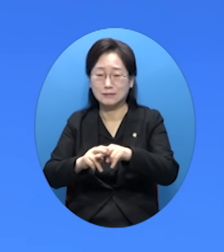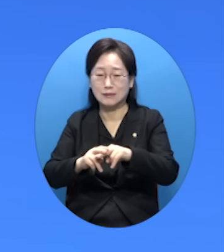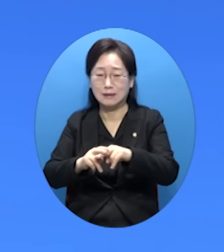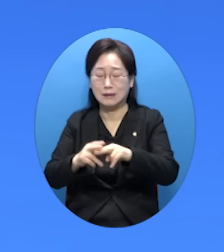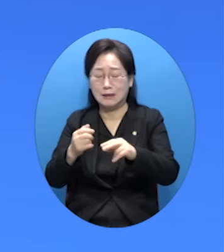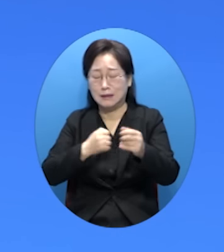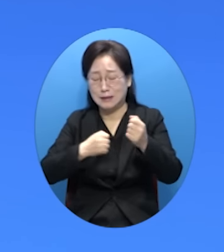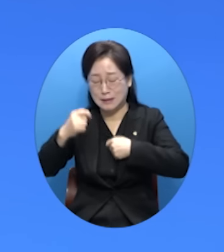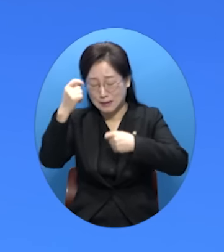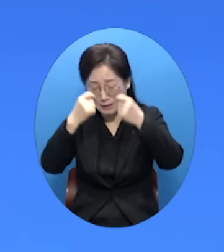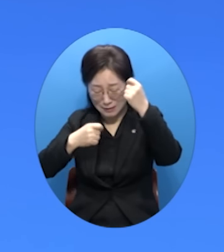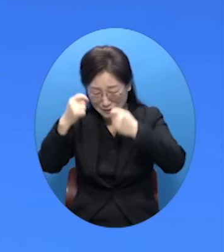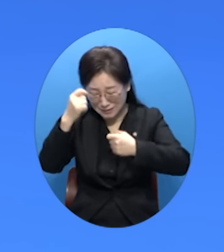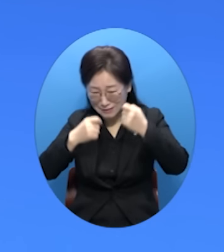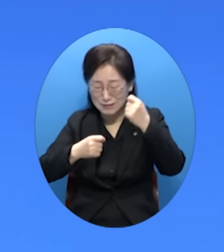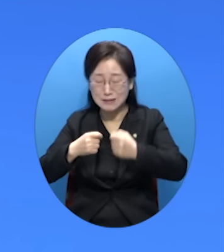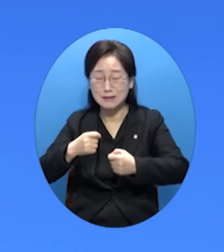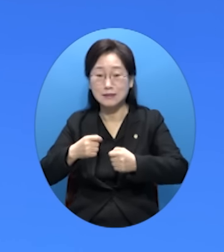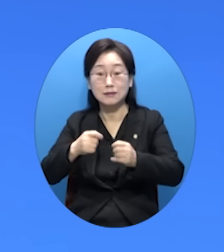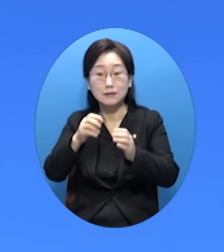신세한다고 해서 울고 있을 때